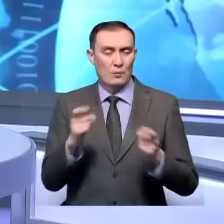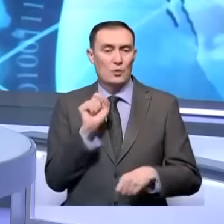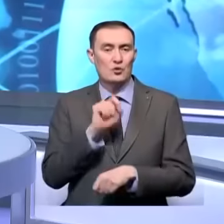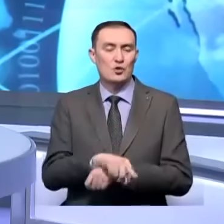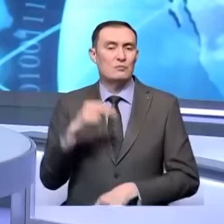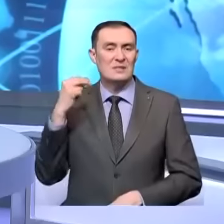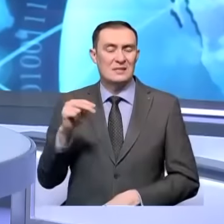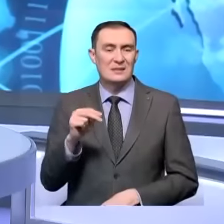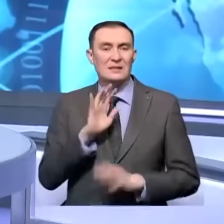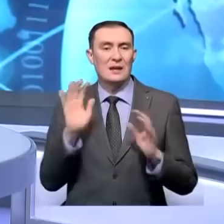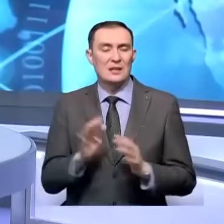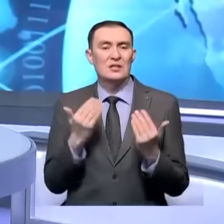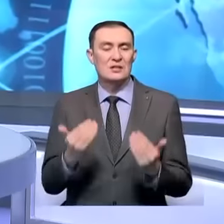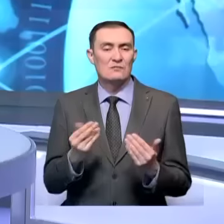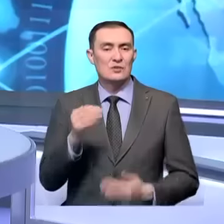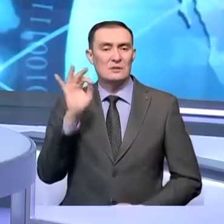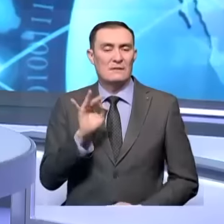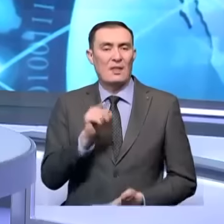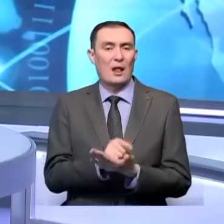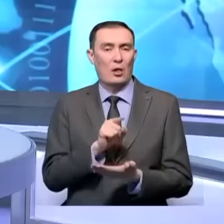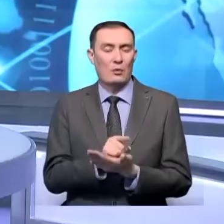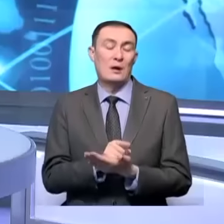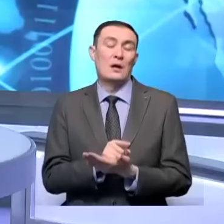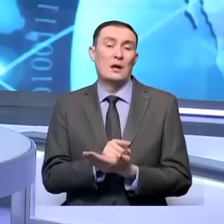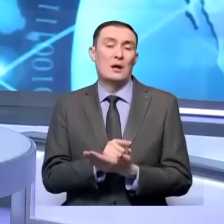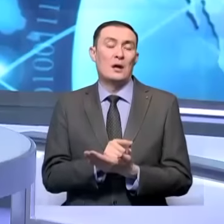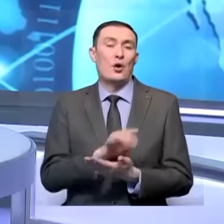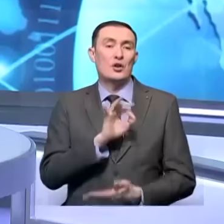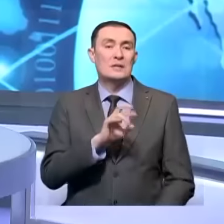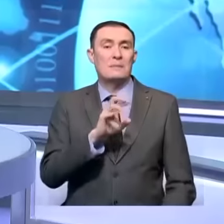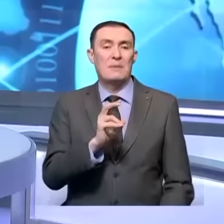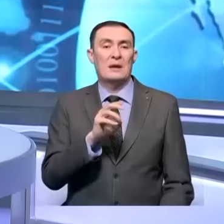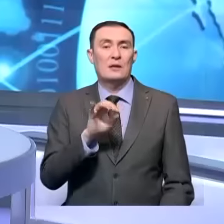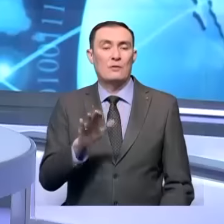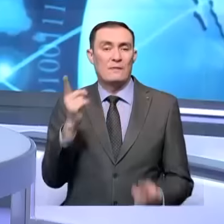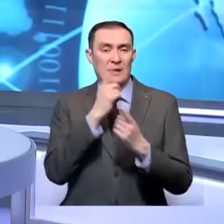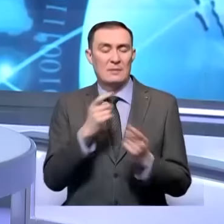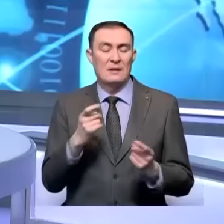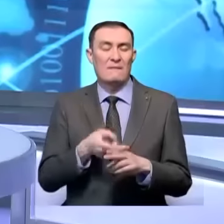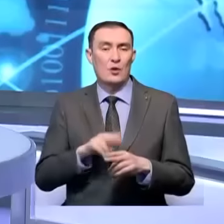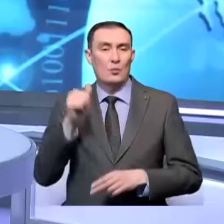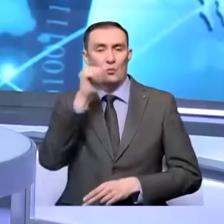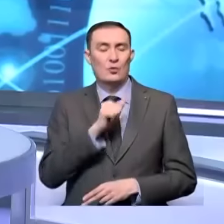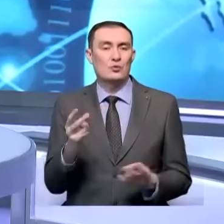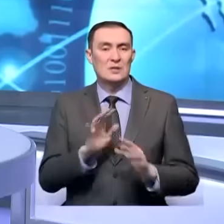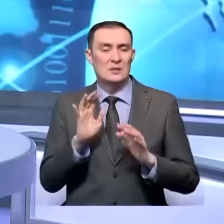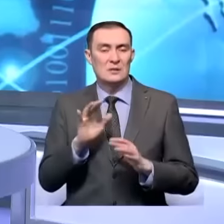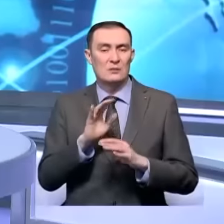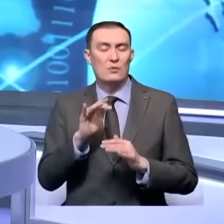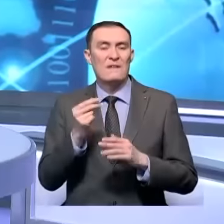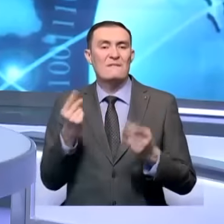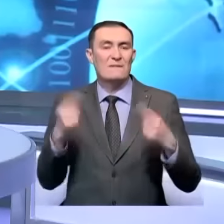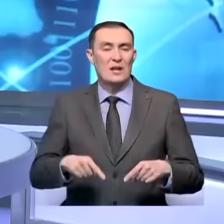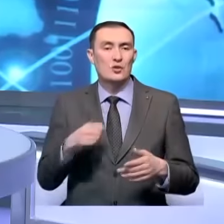поручении президента сохранить действующие ставки налогообложения. Олжас Бектенов также отметил, что в этом году стоит задача удержать инфляцию на